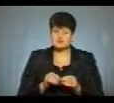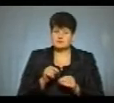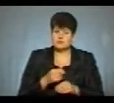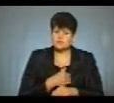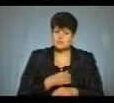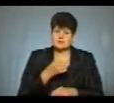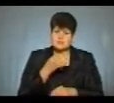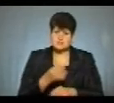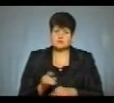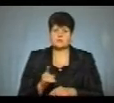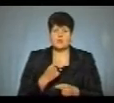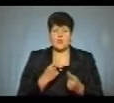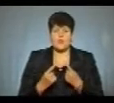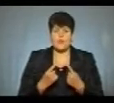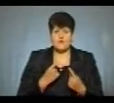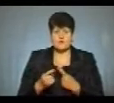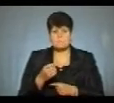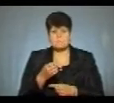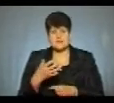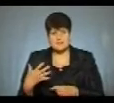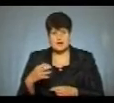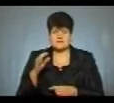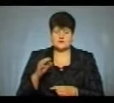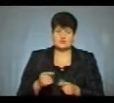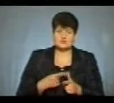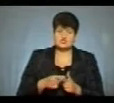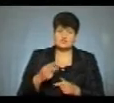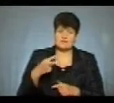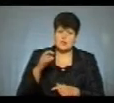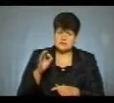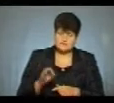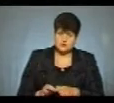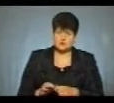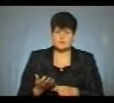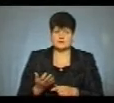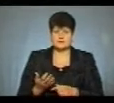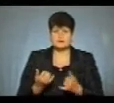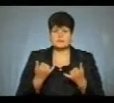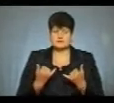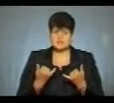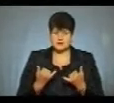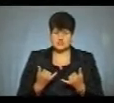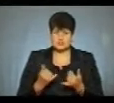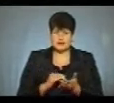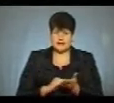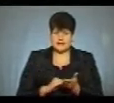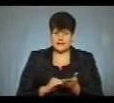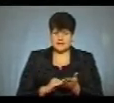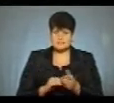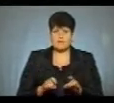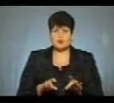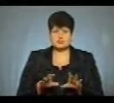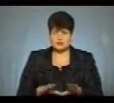що ми говоримо чи 15%, чи 20%, як в зараженій редакції